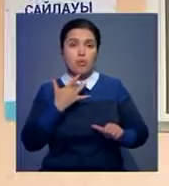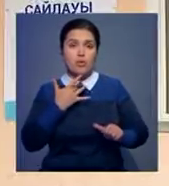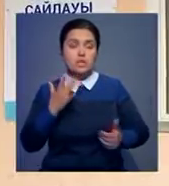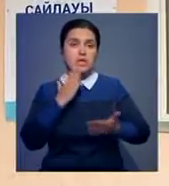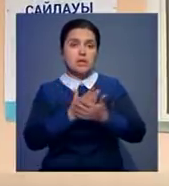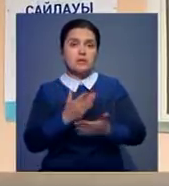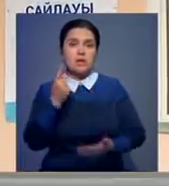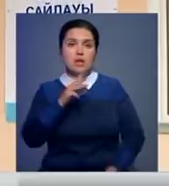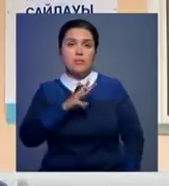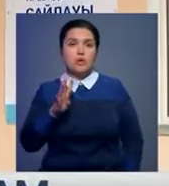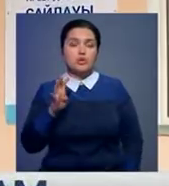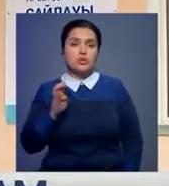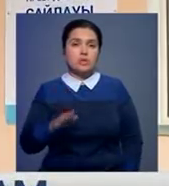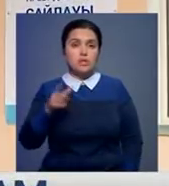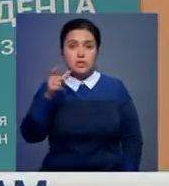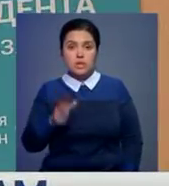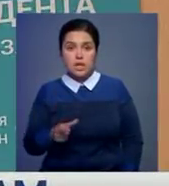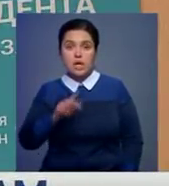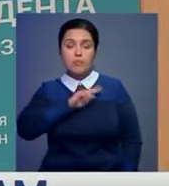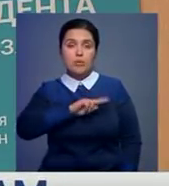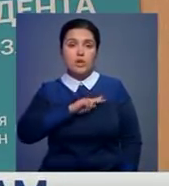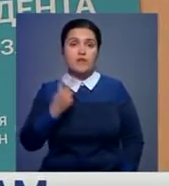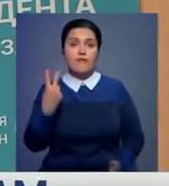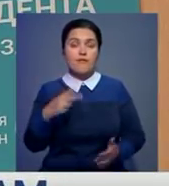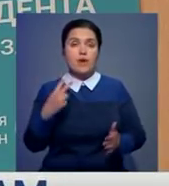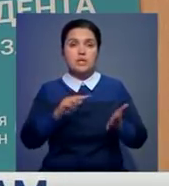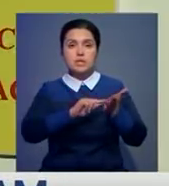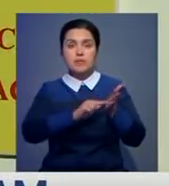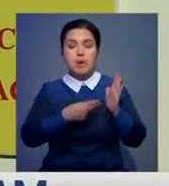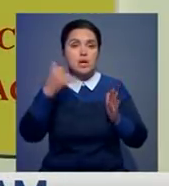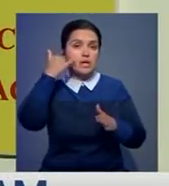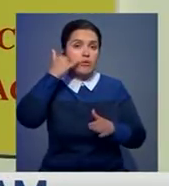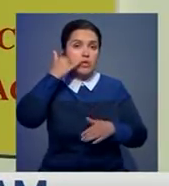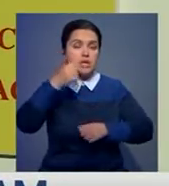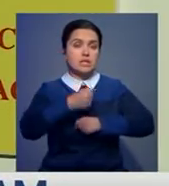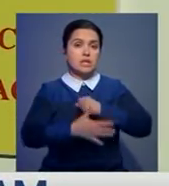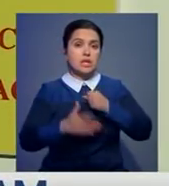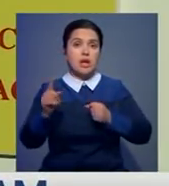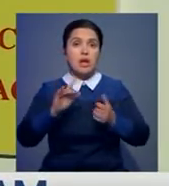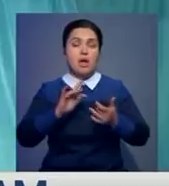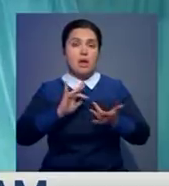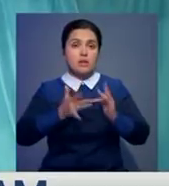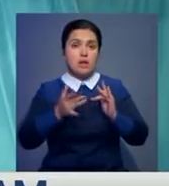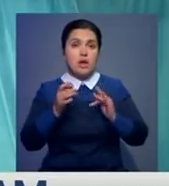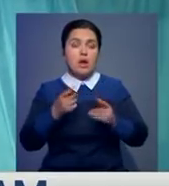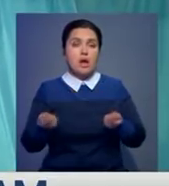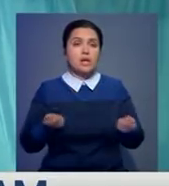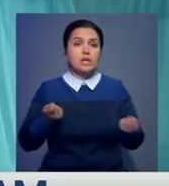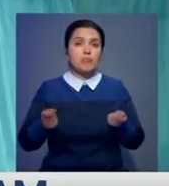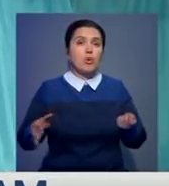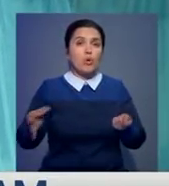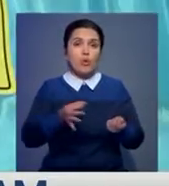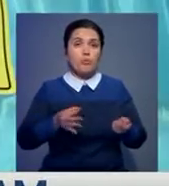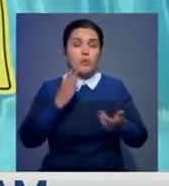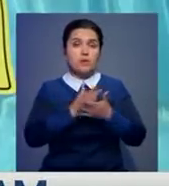свыше 1 400 000 человек. В регионе работают 20 справочных колл-центров, а на сайте Акима области запущен сервис